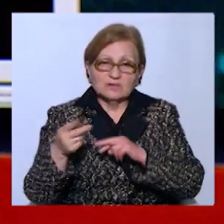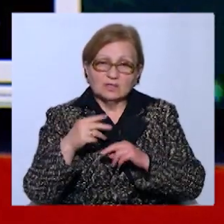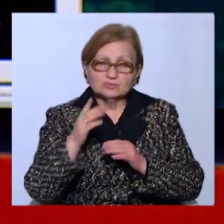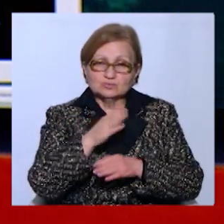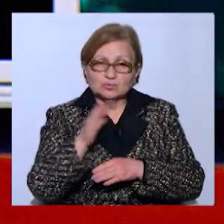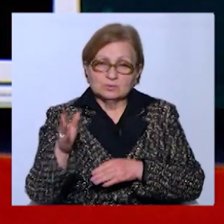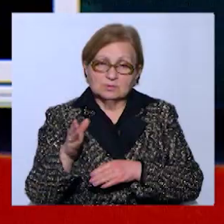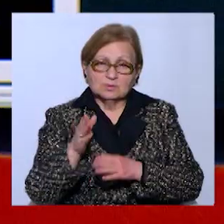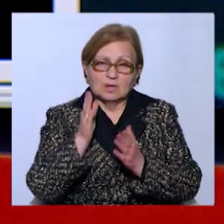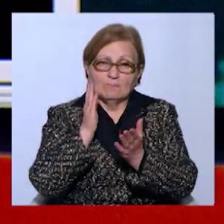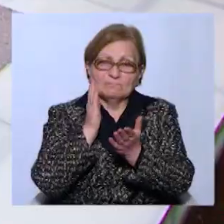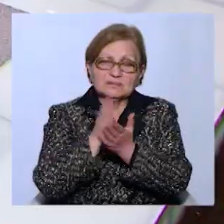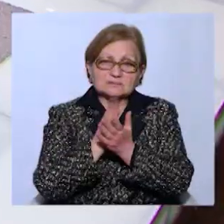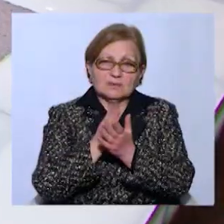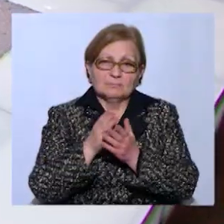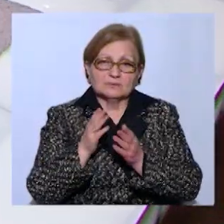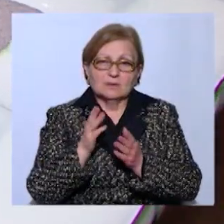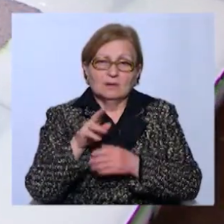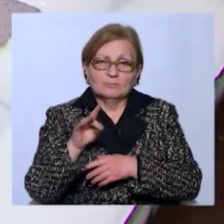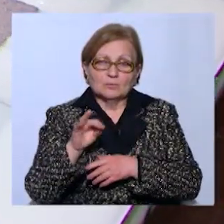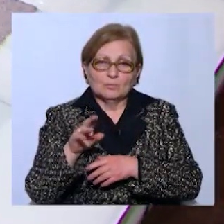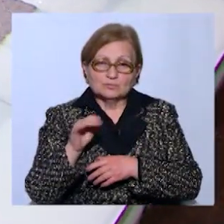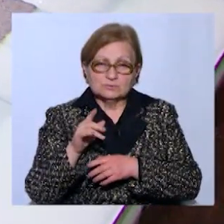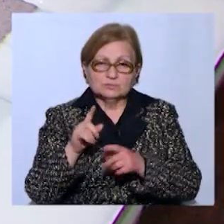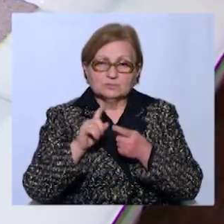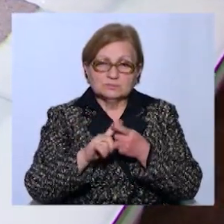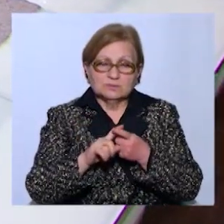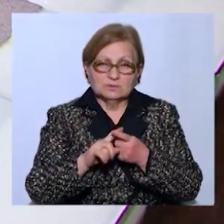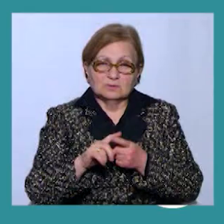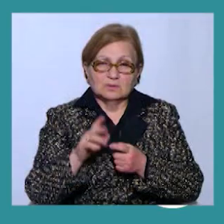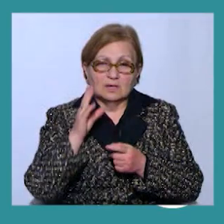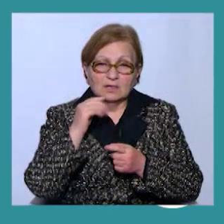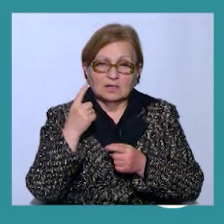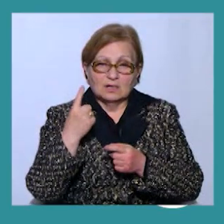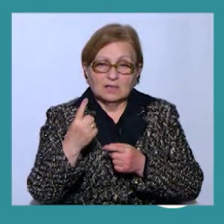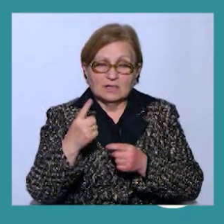რას ეწოდება პირდაპირ პროპორციული დამოკიდებულება. ორ ცვლად შორის დამოკიდებულებას, როდესაც